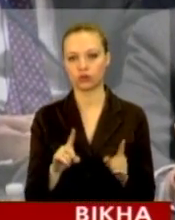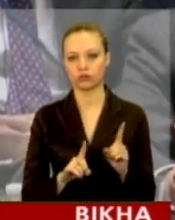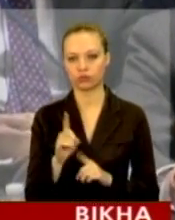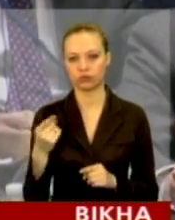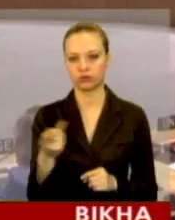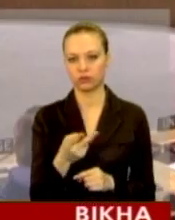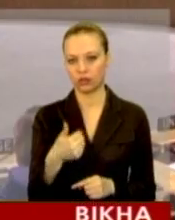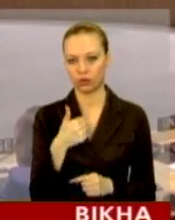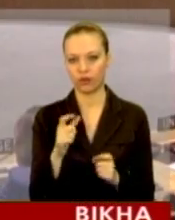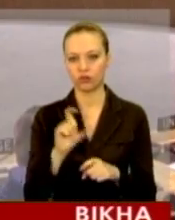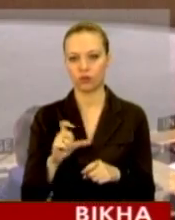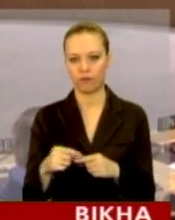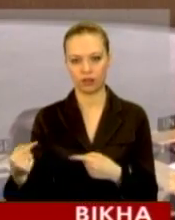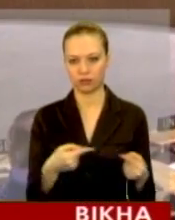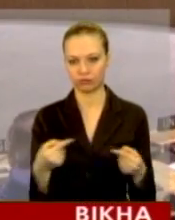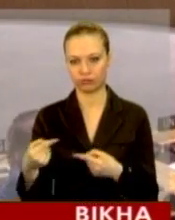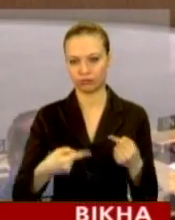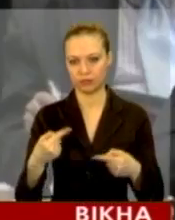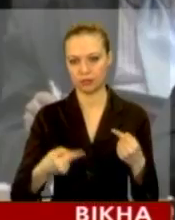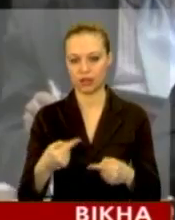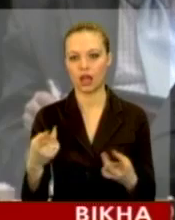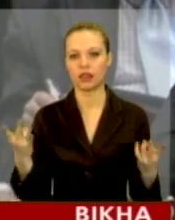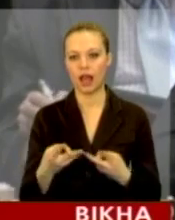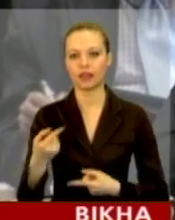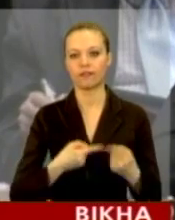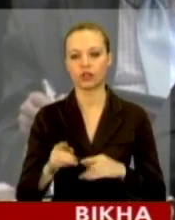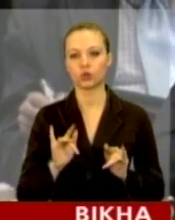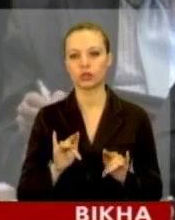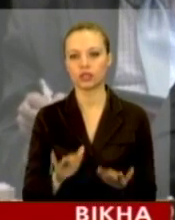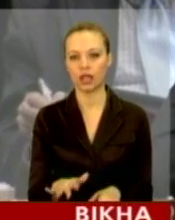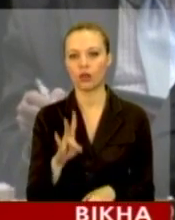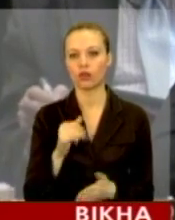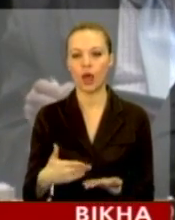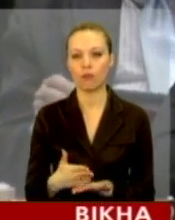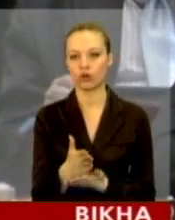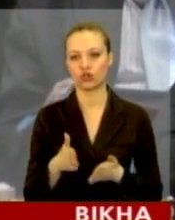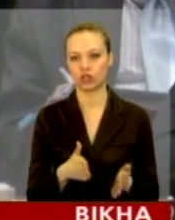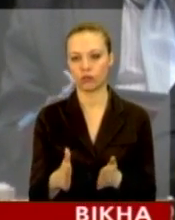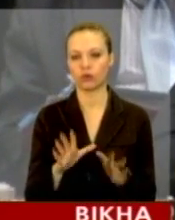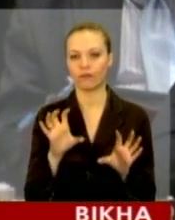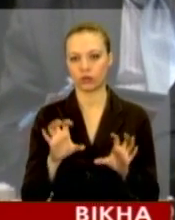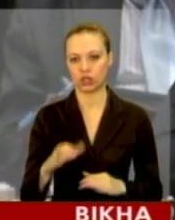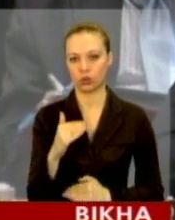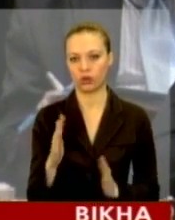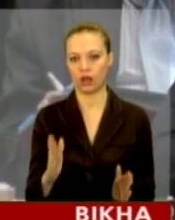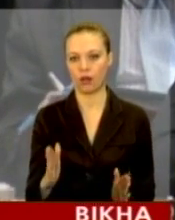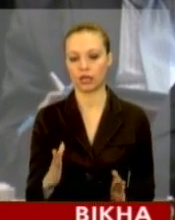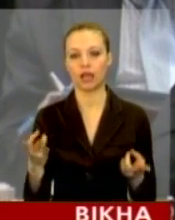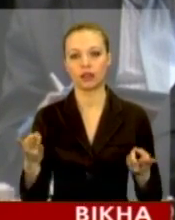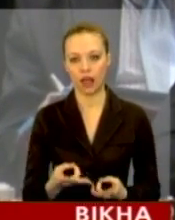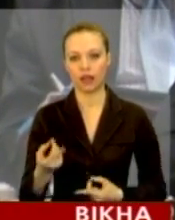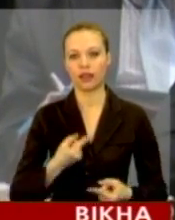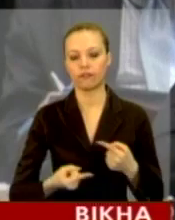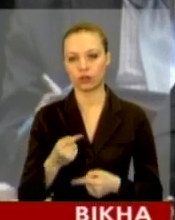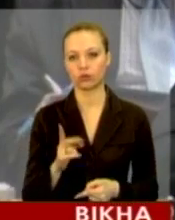сталася добряча словесна пересварка. Треба повернути справу на політичний путь, в конституційні рамки. Надо